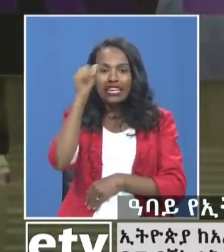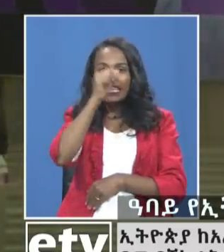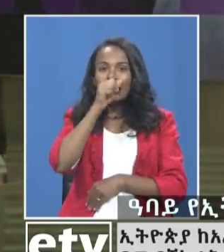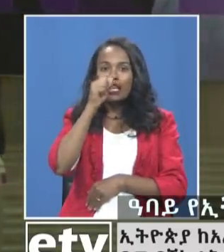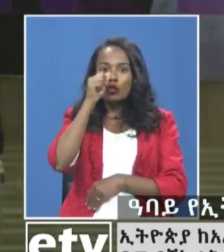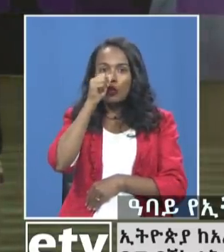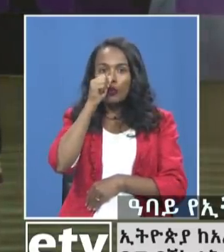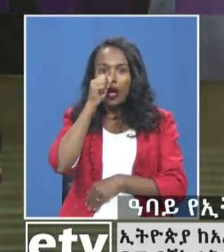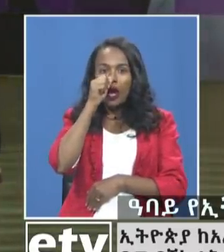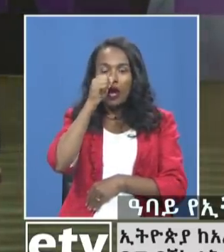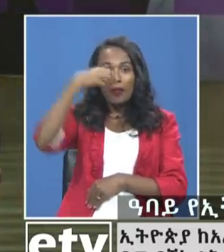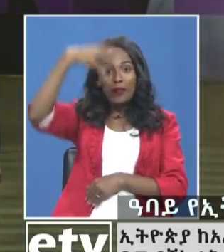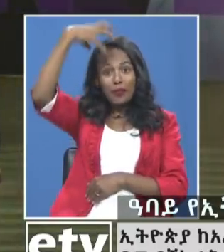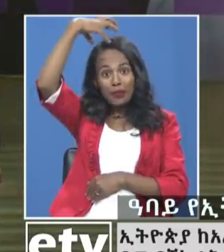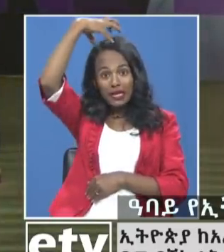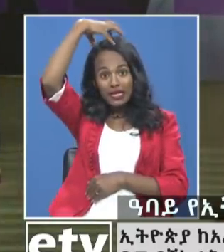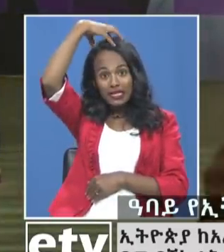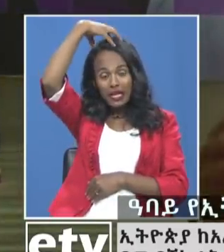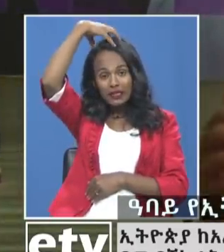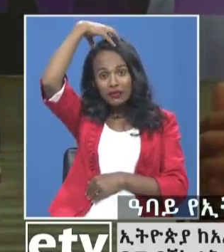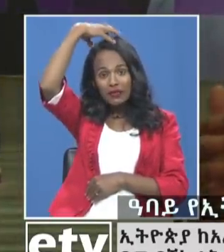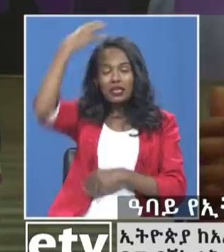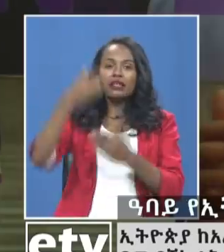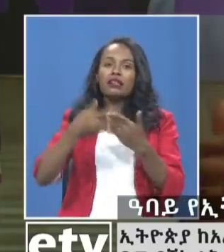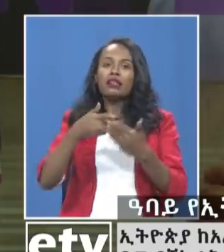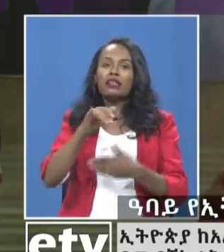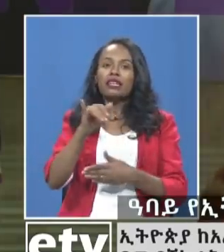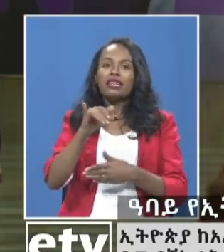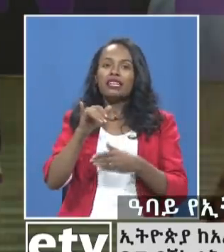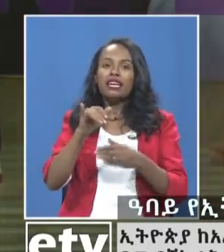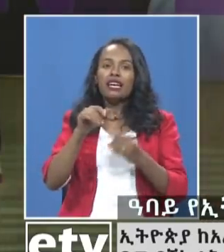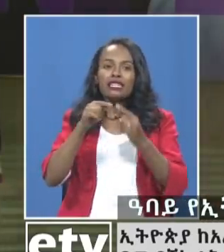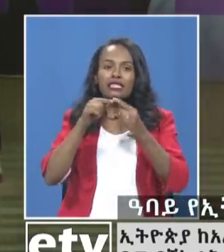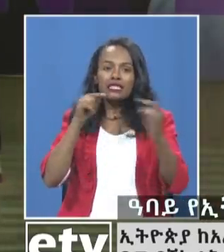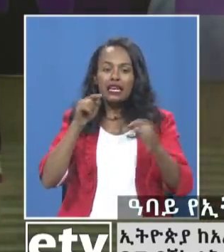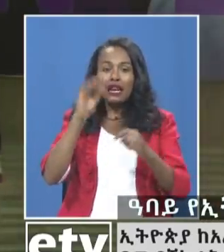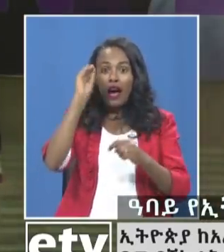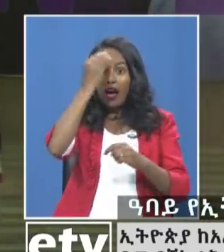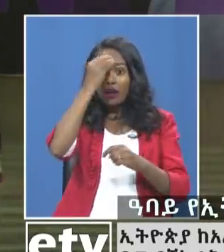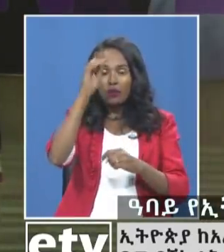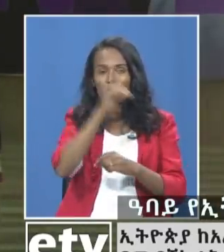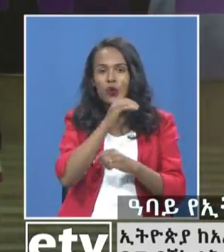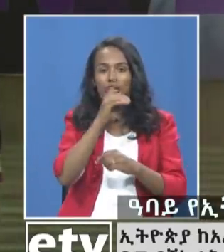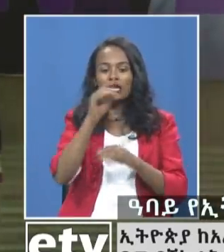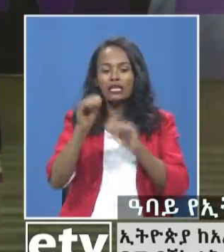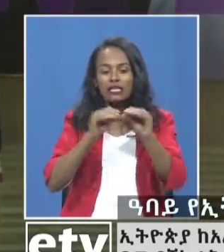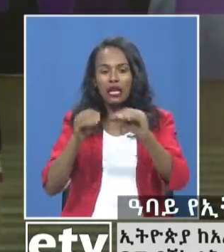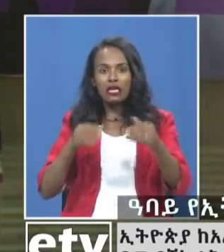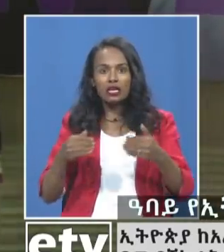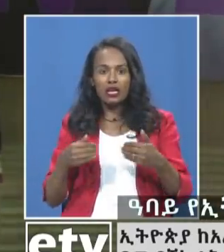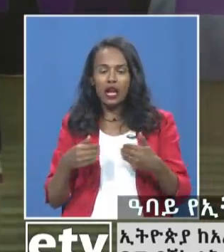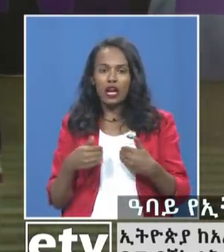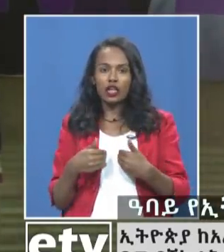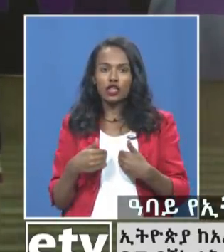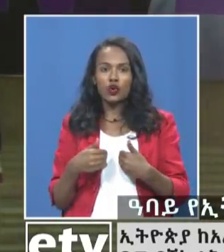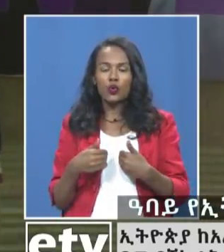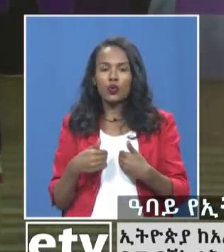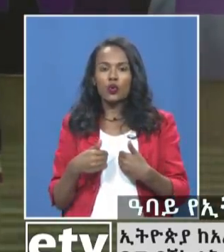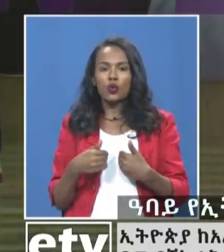የኢትዮጵያ መንግስታትም ልክ ጸረ አረብ የሆነ እንቅስቃሴ እንዳላቸው